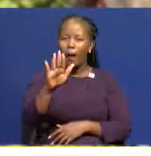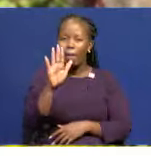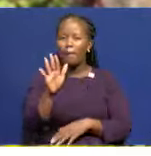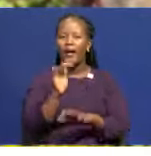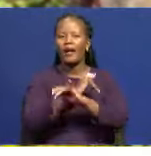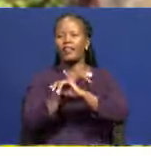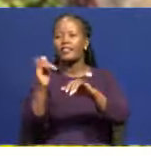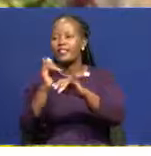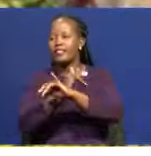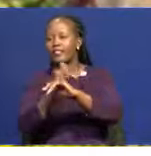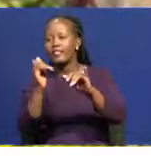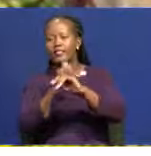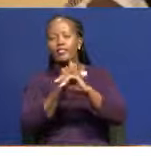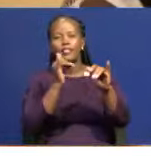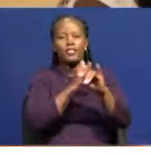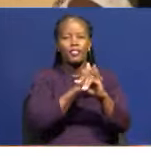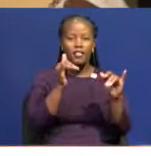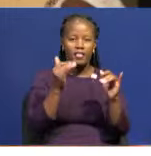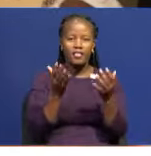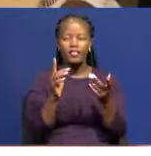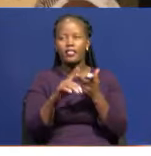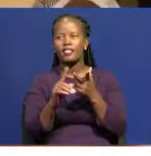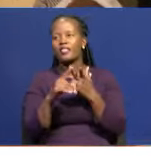pana joto, pako sawa.